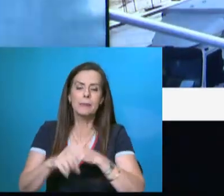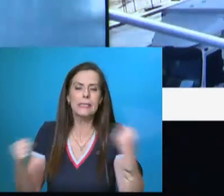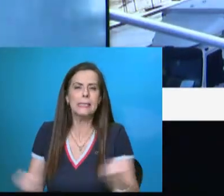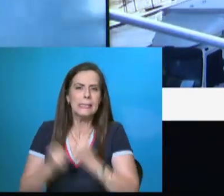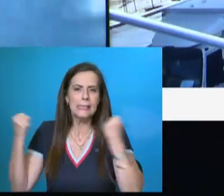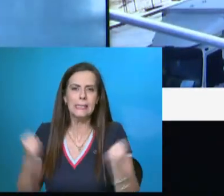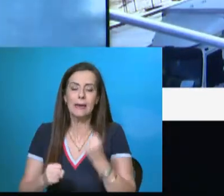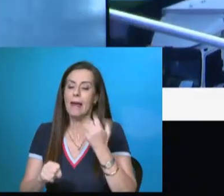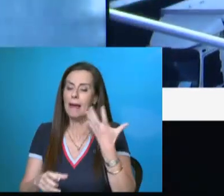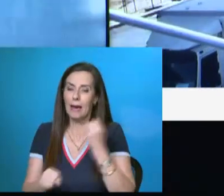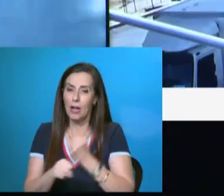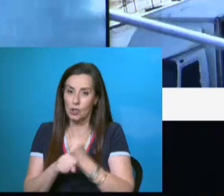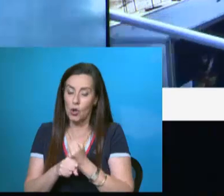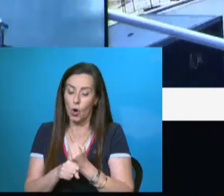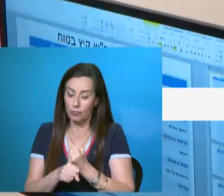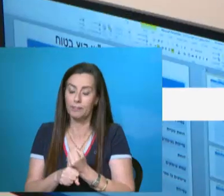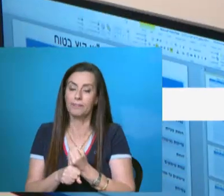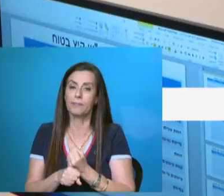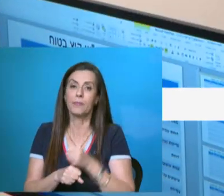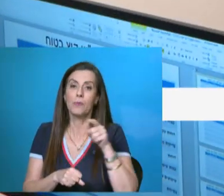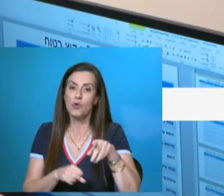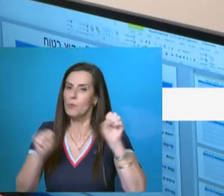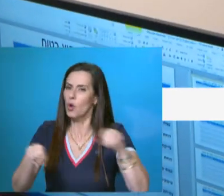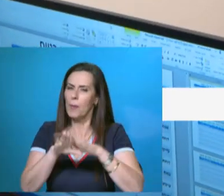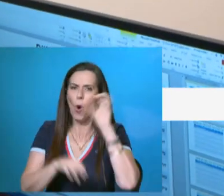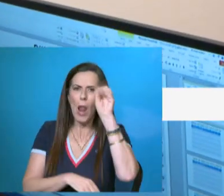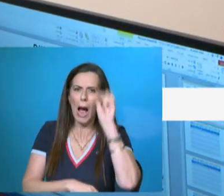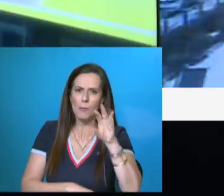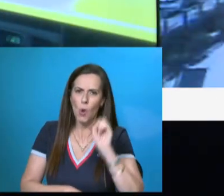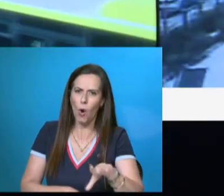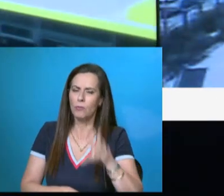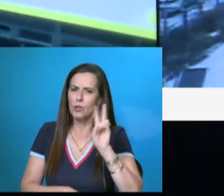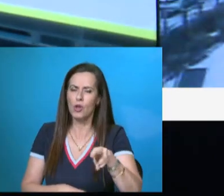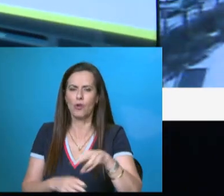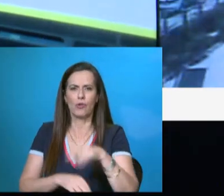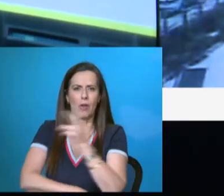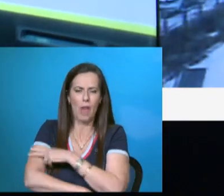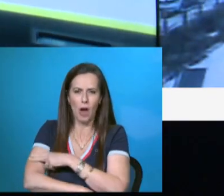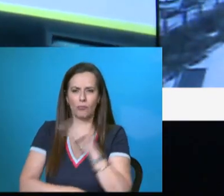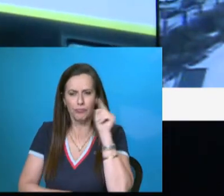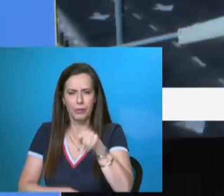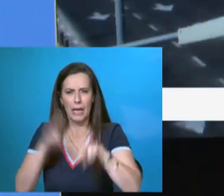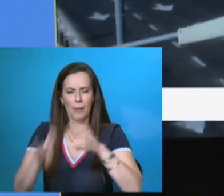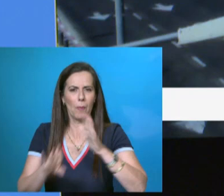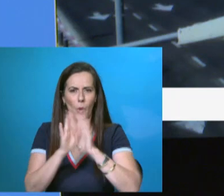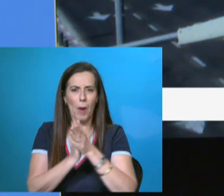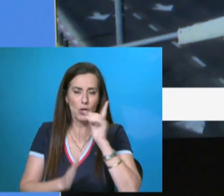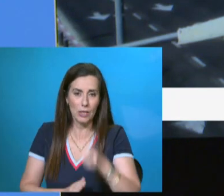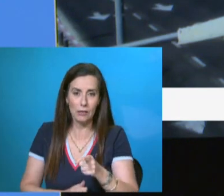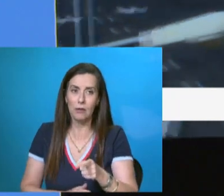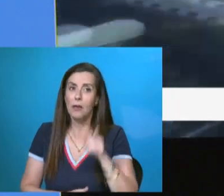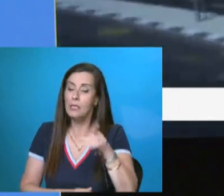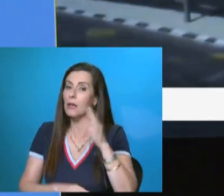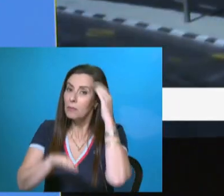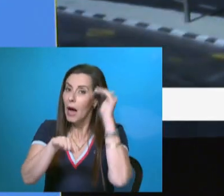התנועה המשולב שהוקם, ושם ישלטו בכל הרמזורים בעיר, ישלחו את הניידות לטפל ומה שצריך. המערכת גם מטריעה על